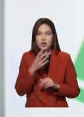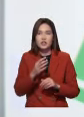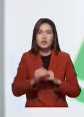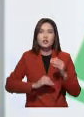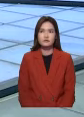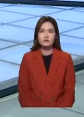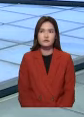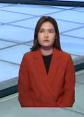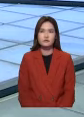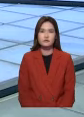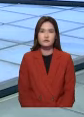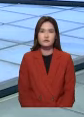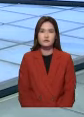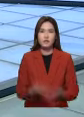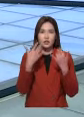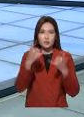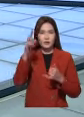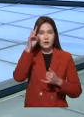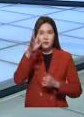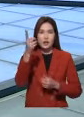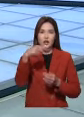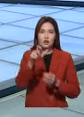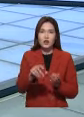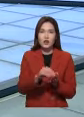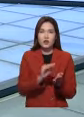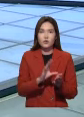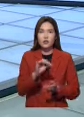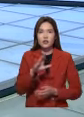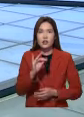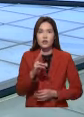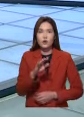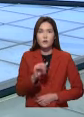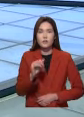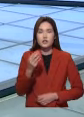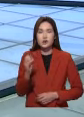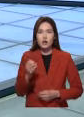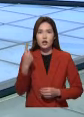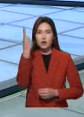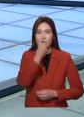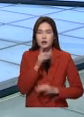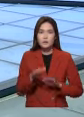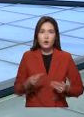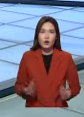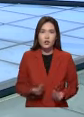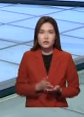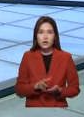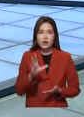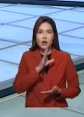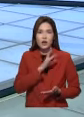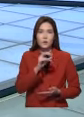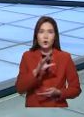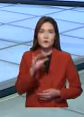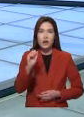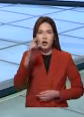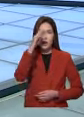мамандар. Бүгін белгілі жазушы сатирик Көпен Әмірбектің өмірден озғанына бір жыл болды. Күлкінің корифейі атанған Көпен Әмірбек қазақ әдебиеті